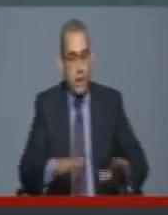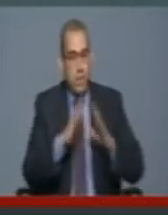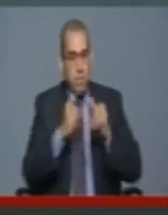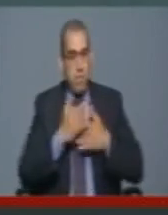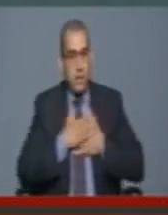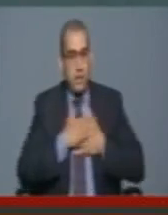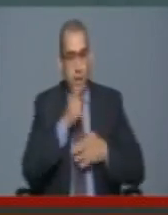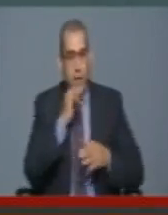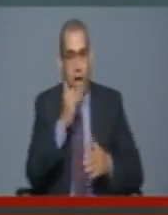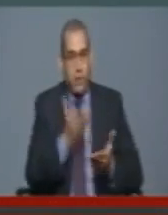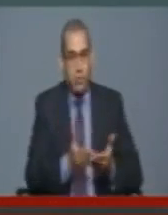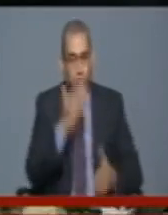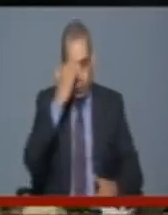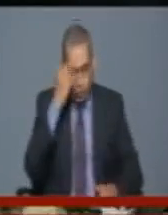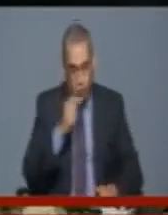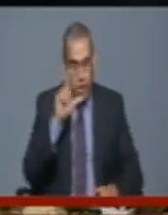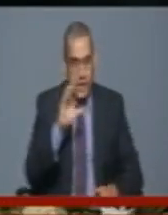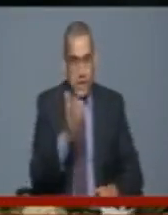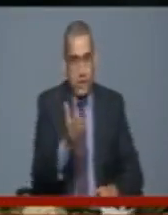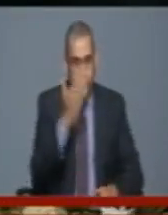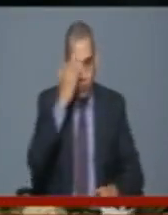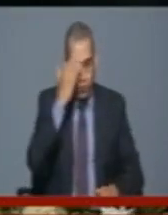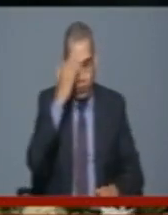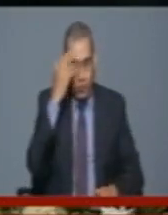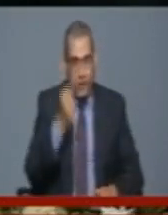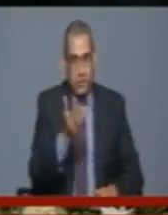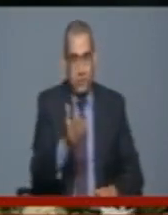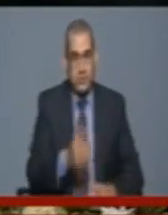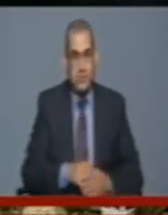عربية. شكرا سيادة الرئيس. شكرا دانا.